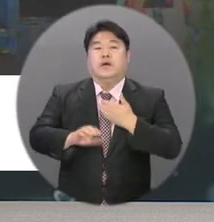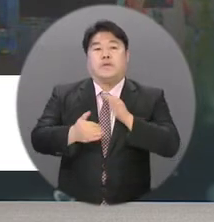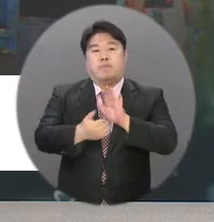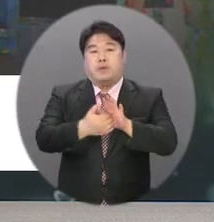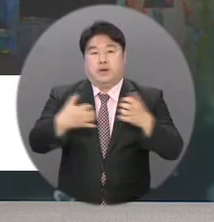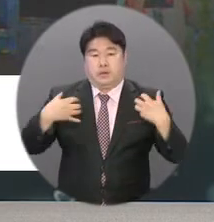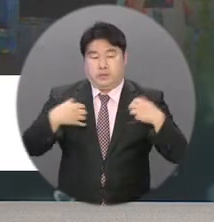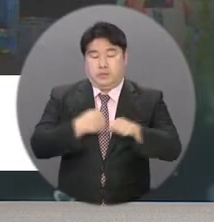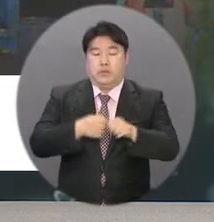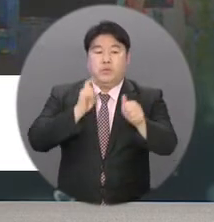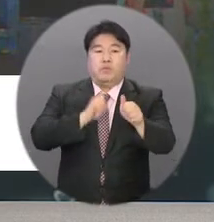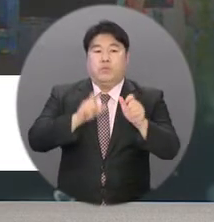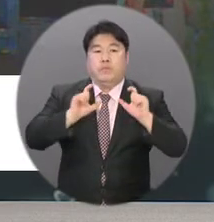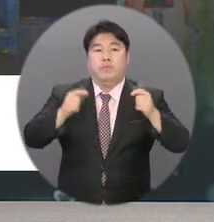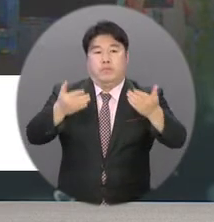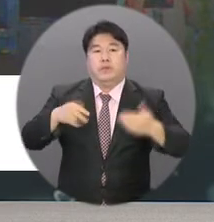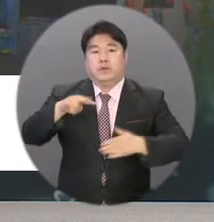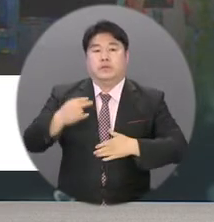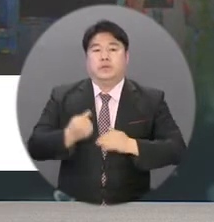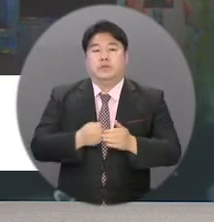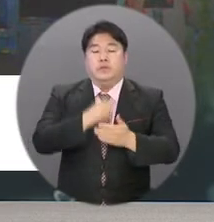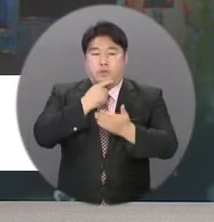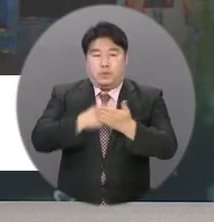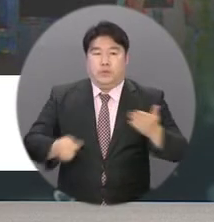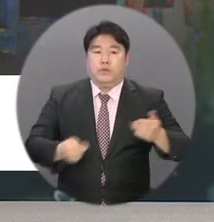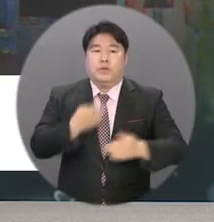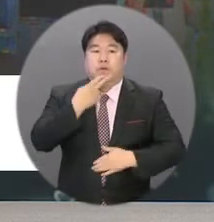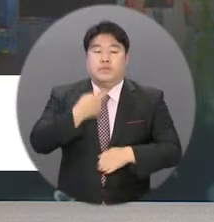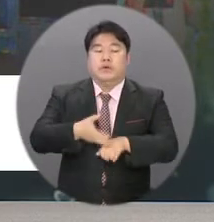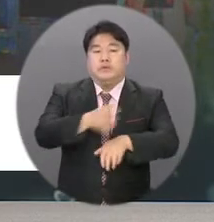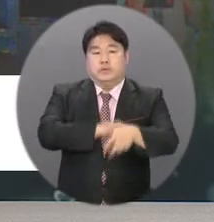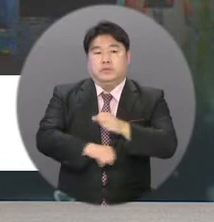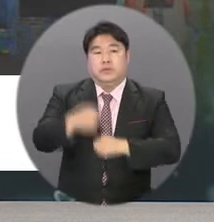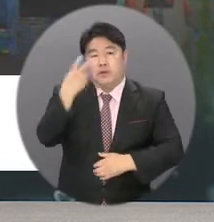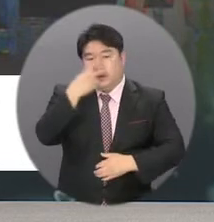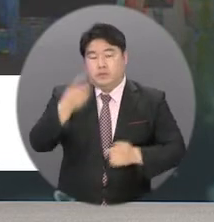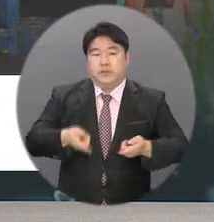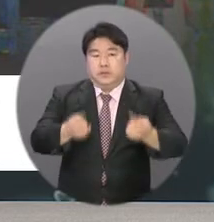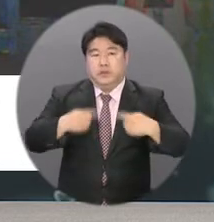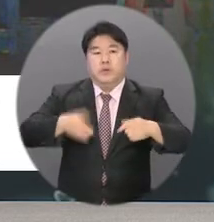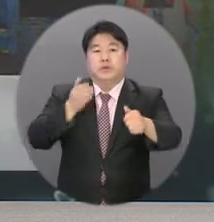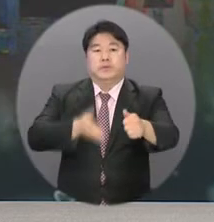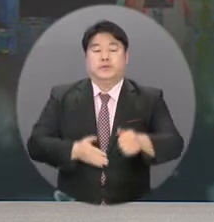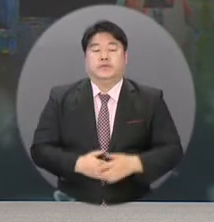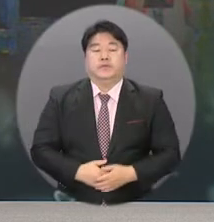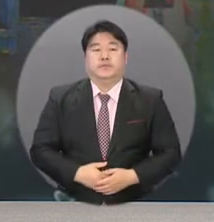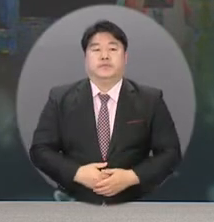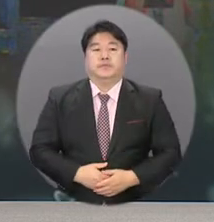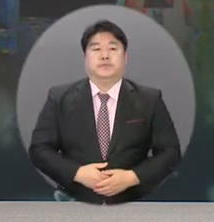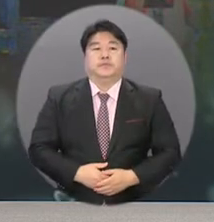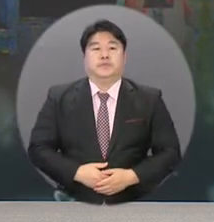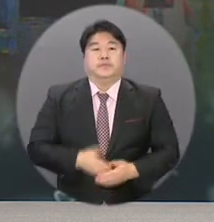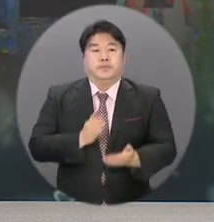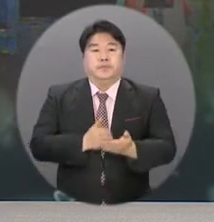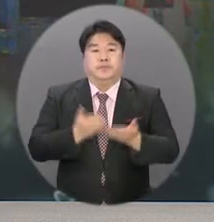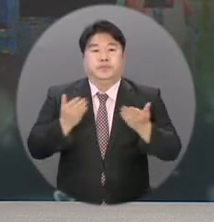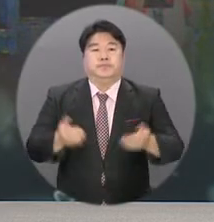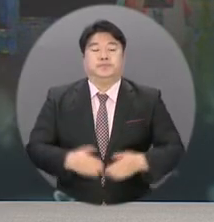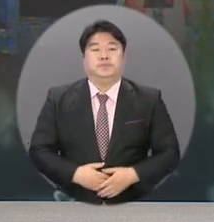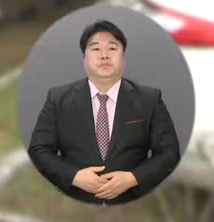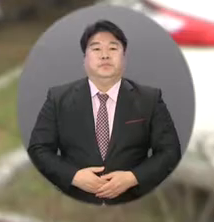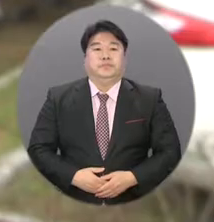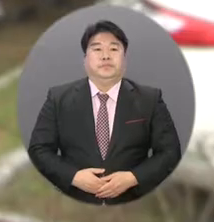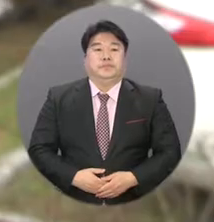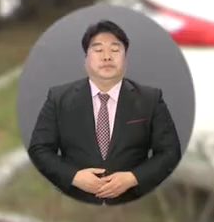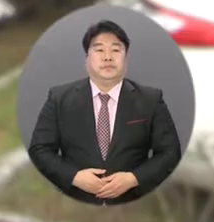당국은 확진 판정을 받더라도 불이익은 없다며 적극적인 검사 참여를 부탁했습니다. 보도에 송정근 기자입니다.